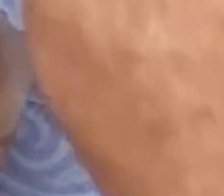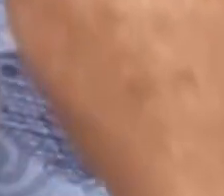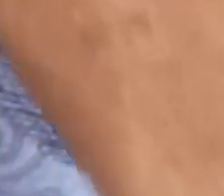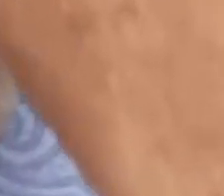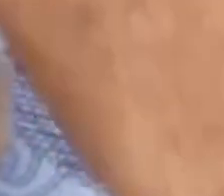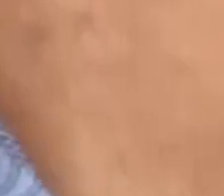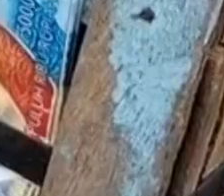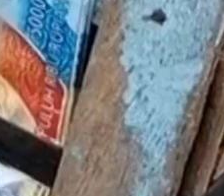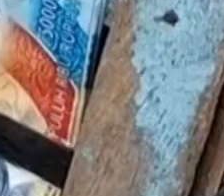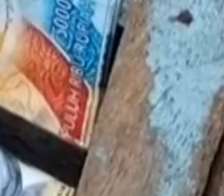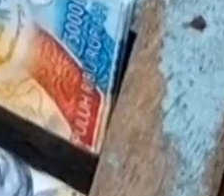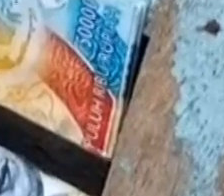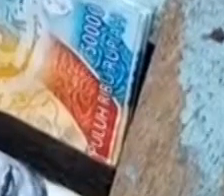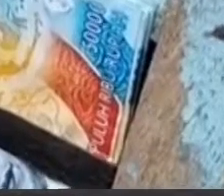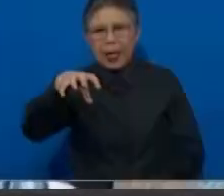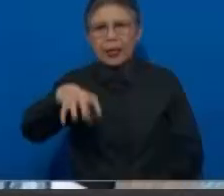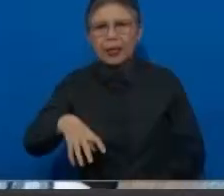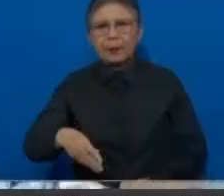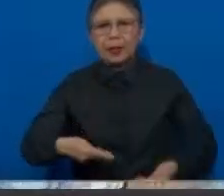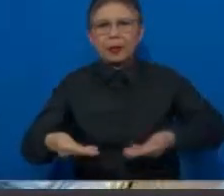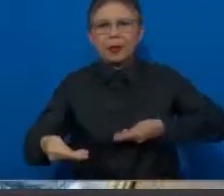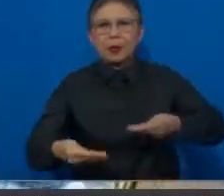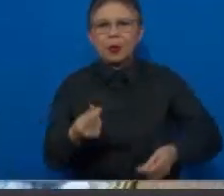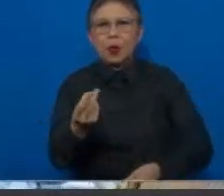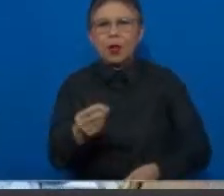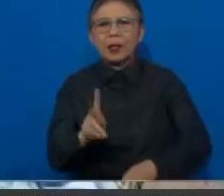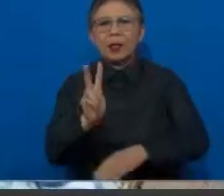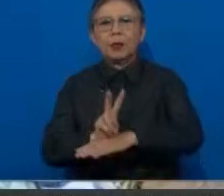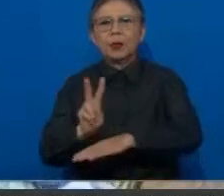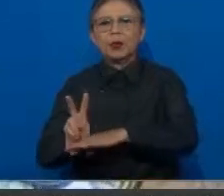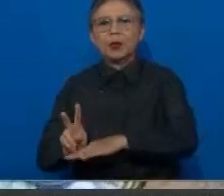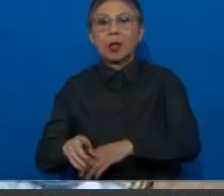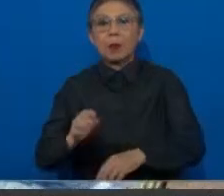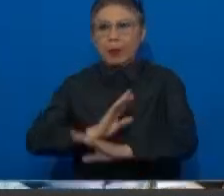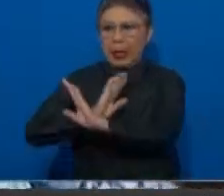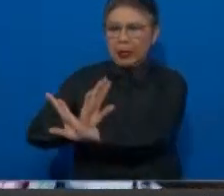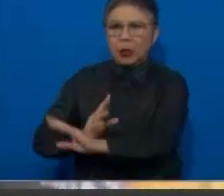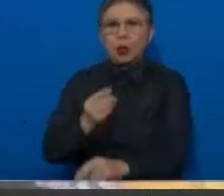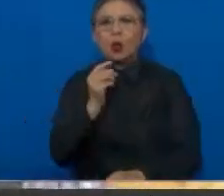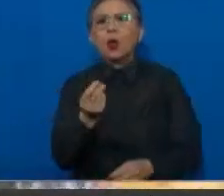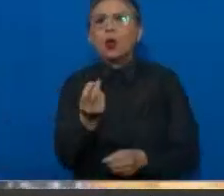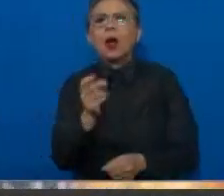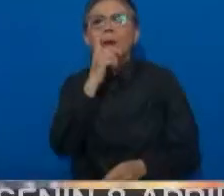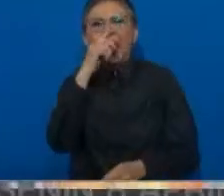Polisi razia jasa penukaran uang baru di Kota Pasuruan untuk mengantisipasi peredaran uang palsu saat Lebaran.